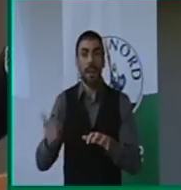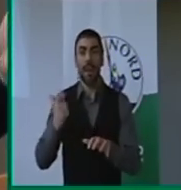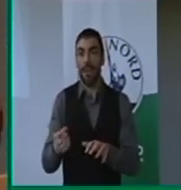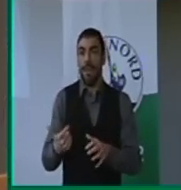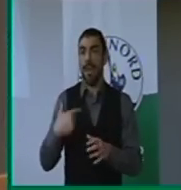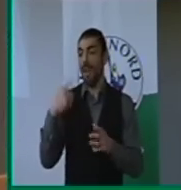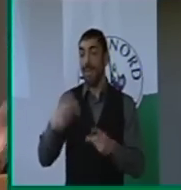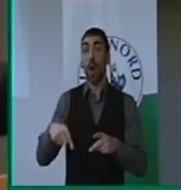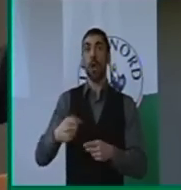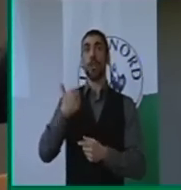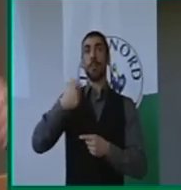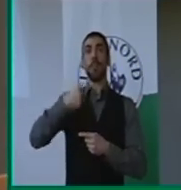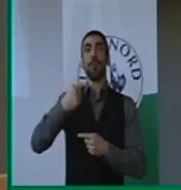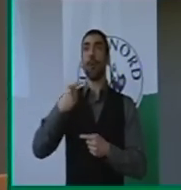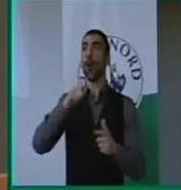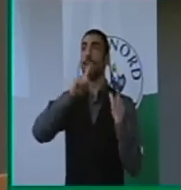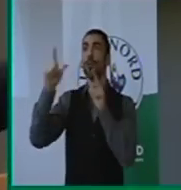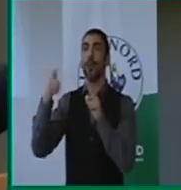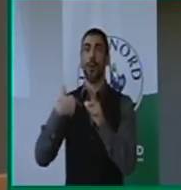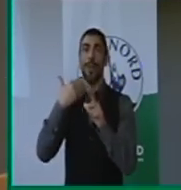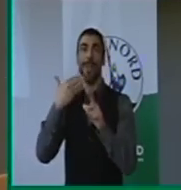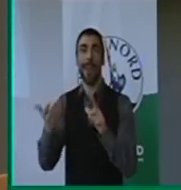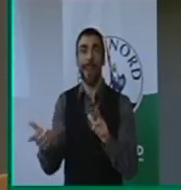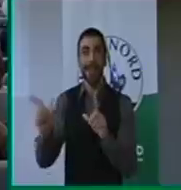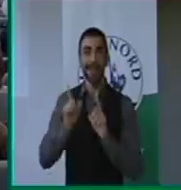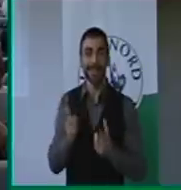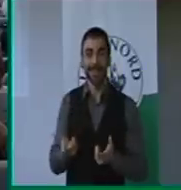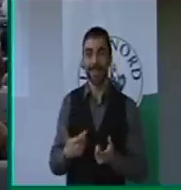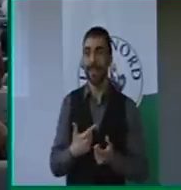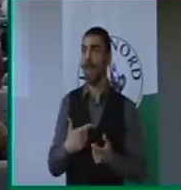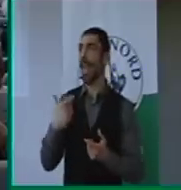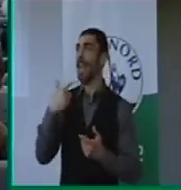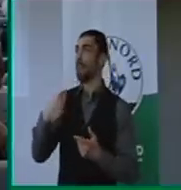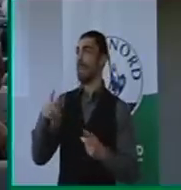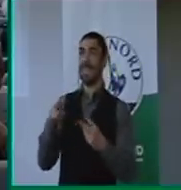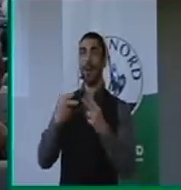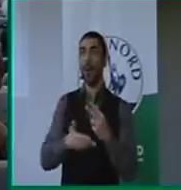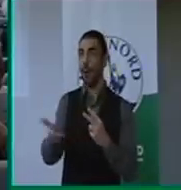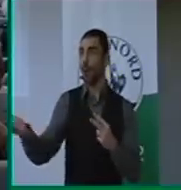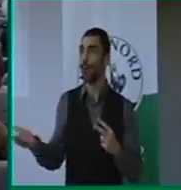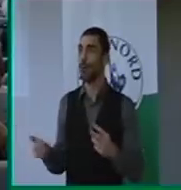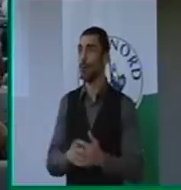giorno perché oggi è il primo giorno bello che che ci ha regalato forse anche per questo incontro